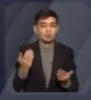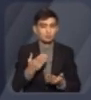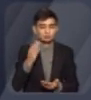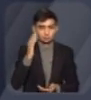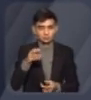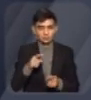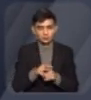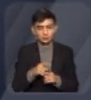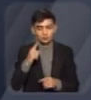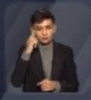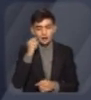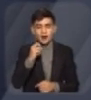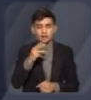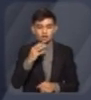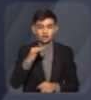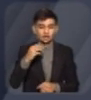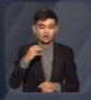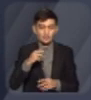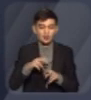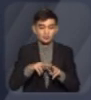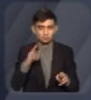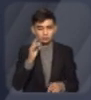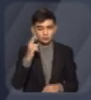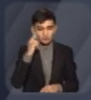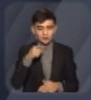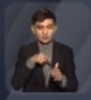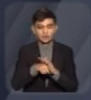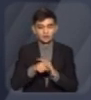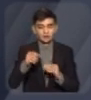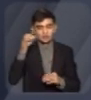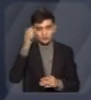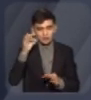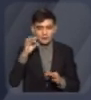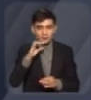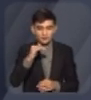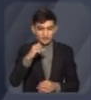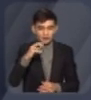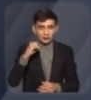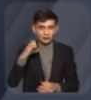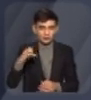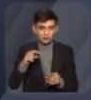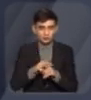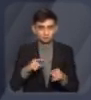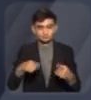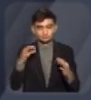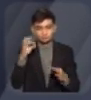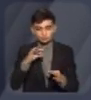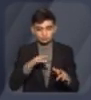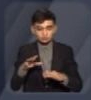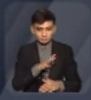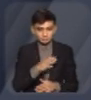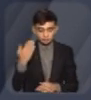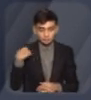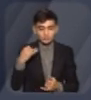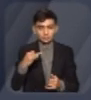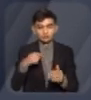с Акишевой. Она возглавила агентство по регулированию и развитию финансового рынка. Чем займется эта структура? Об